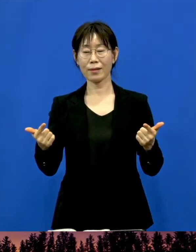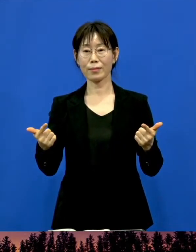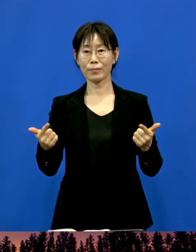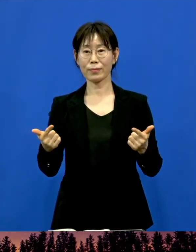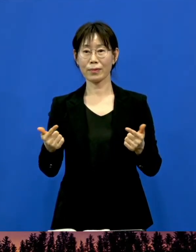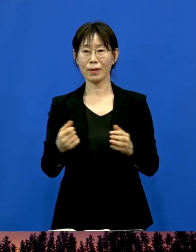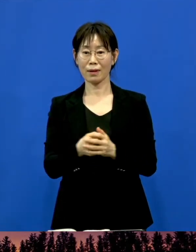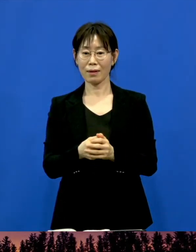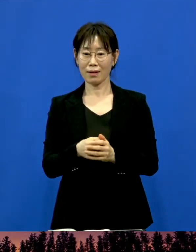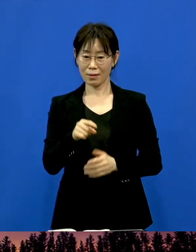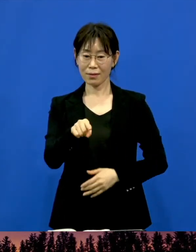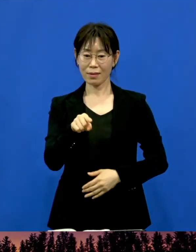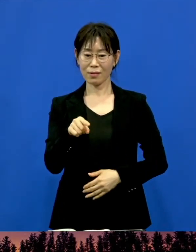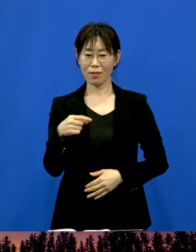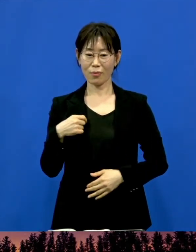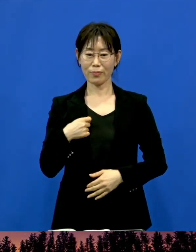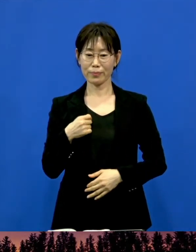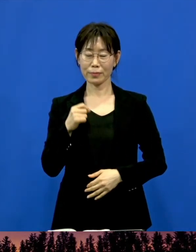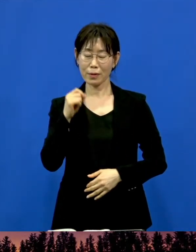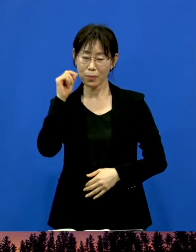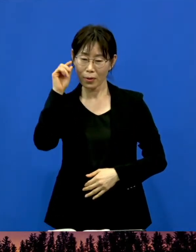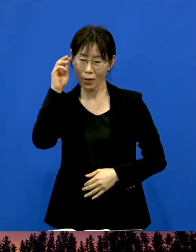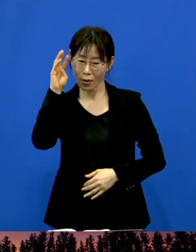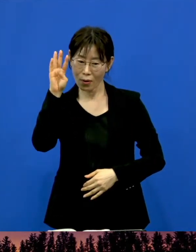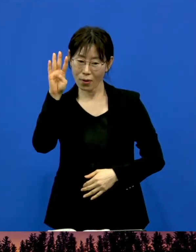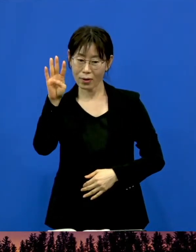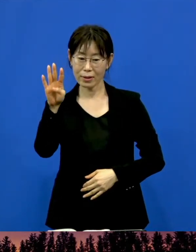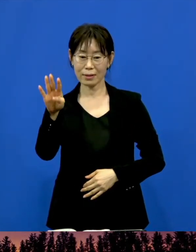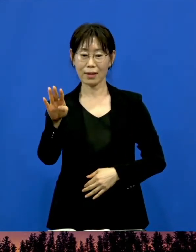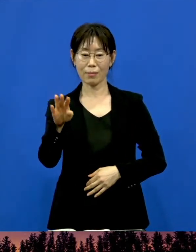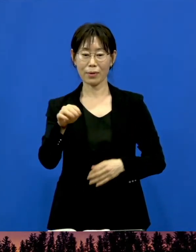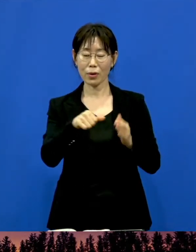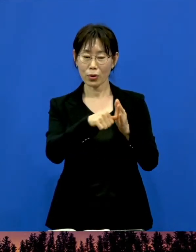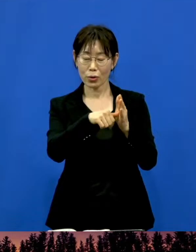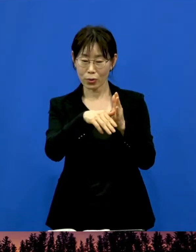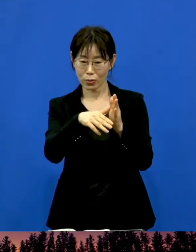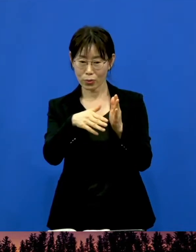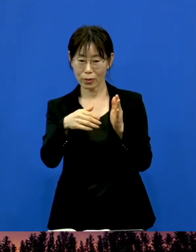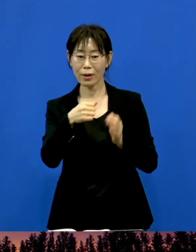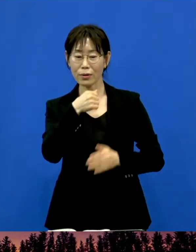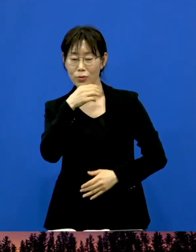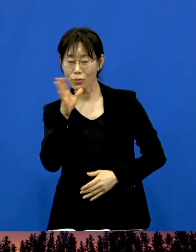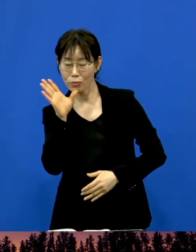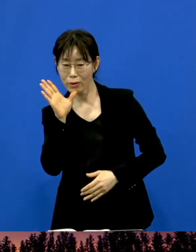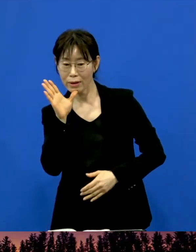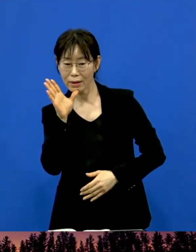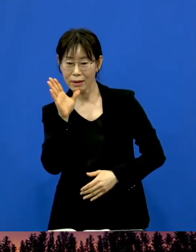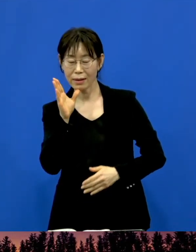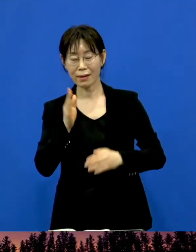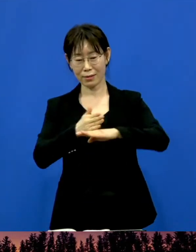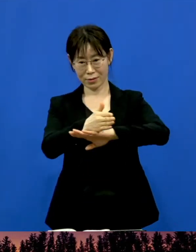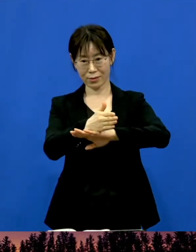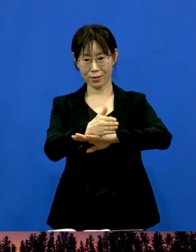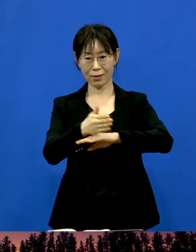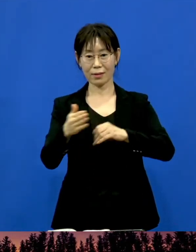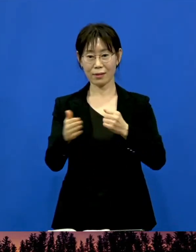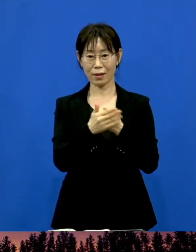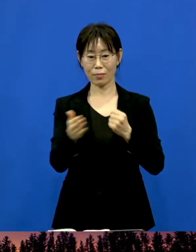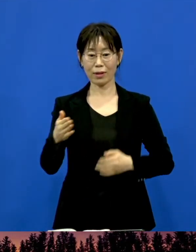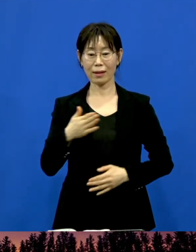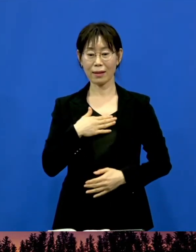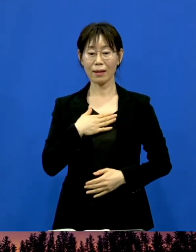몇 달 입었더니 유행에 떨어져. 그 유행에 뒤지지 않고자 하는 그 욕망이 우리 안에 있는